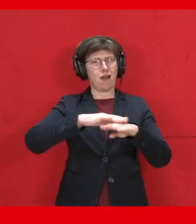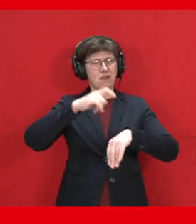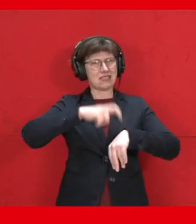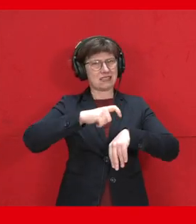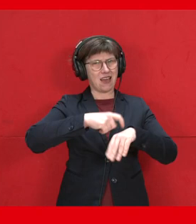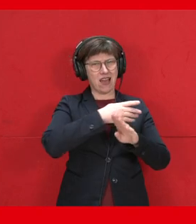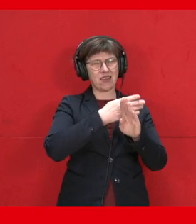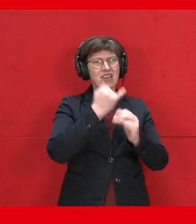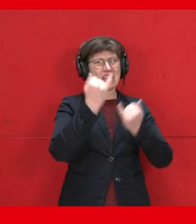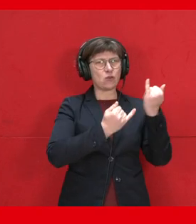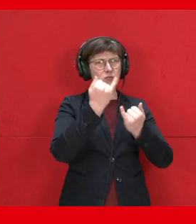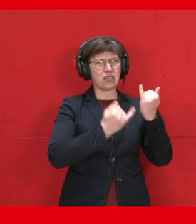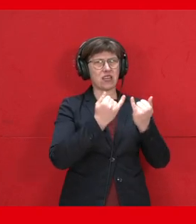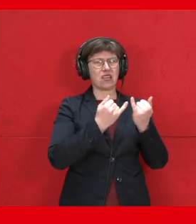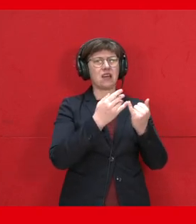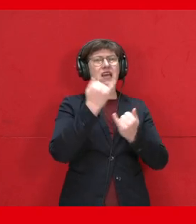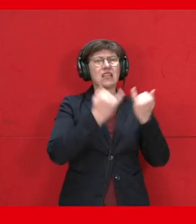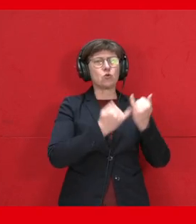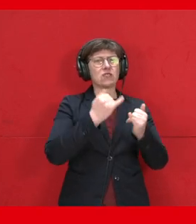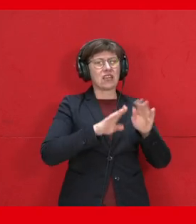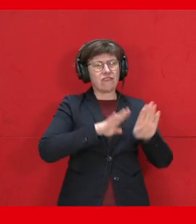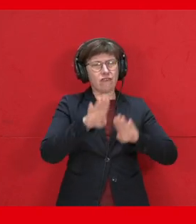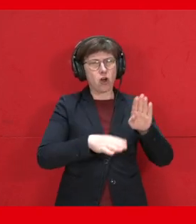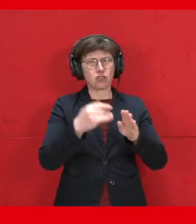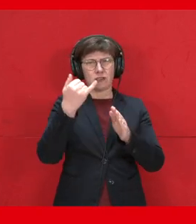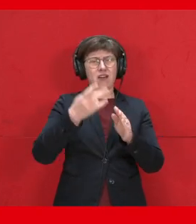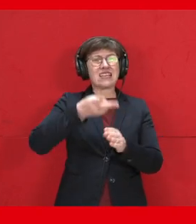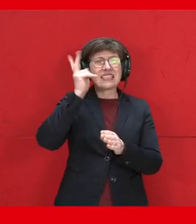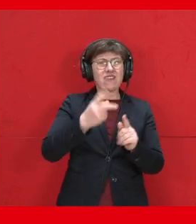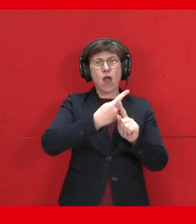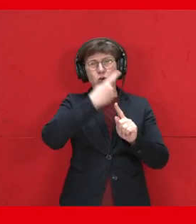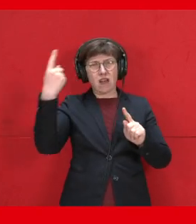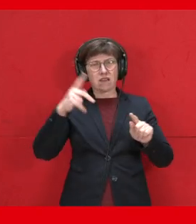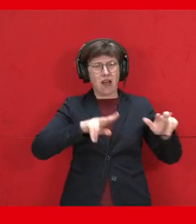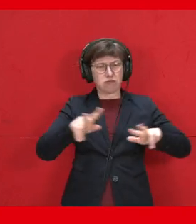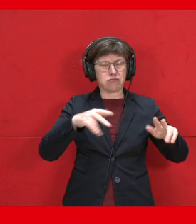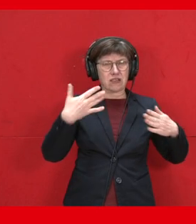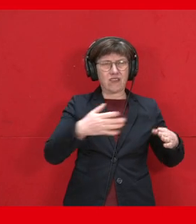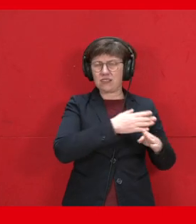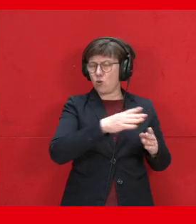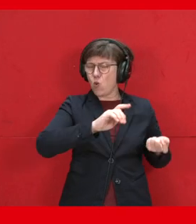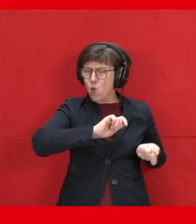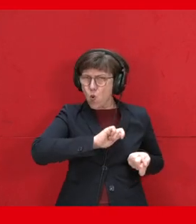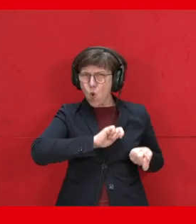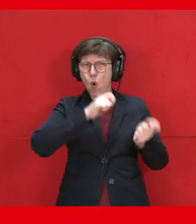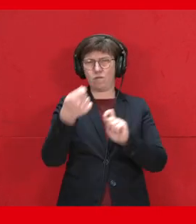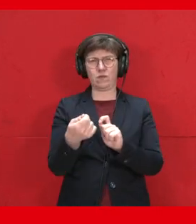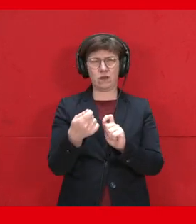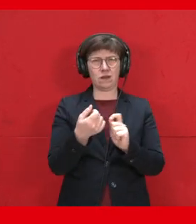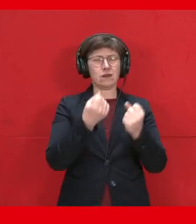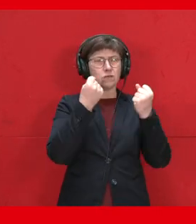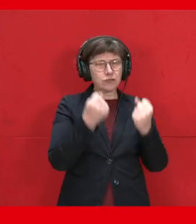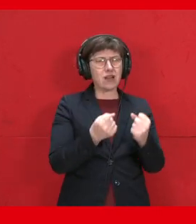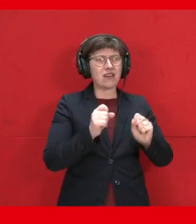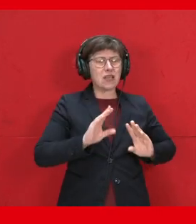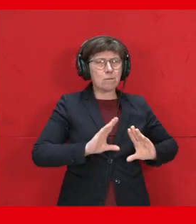Zeit der Industrialisierung und des industriellen Fortschritts der letzten 200 Jahre erwirtschaftet haben. Das meiste davon beruhte